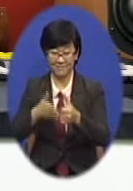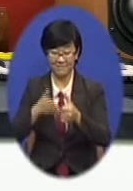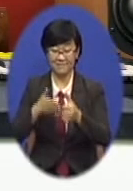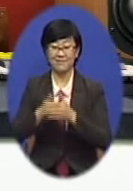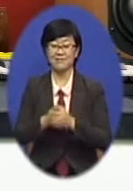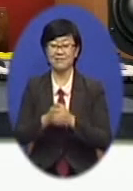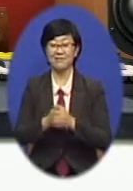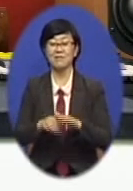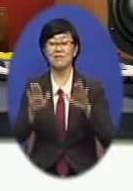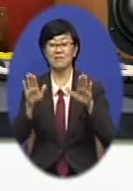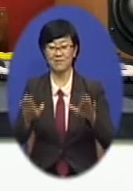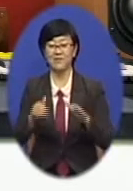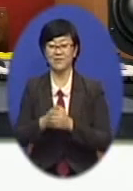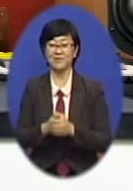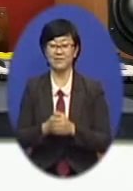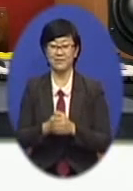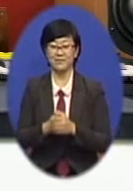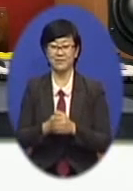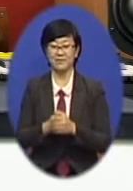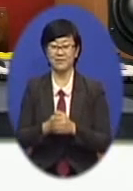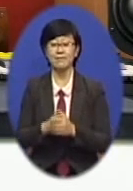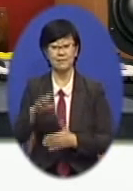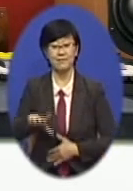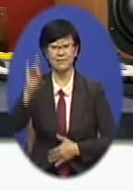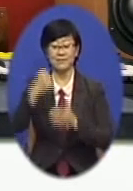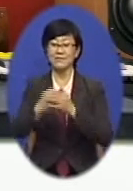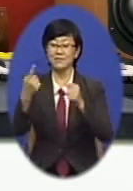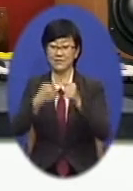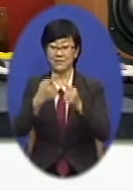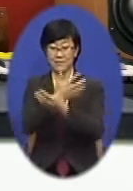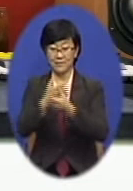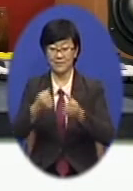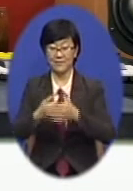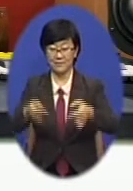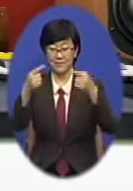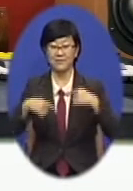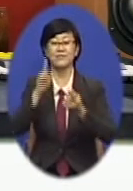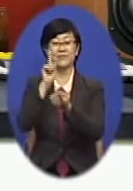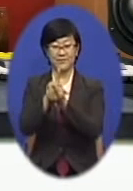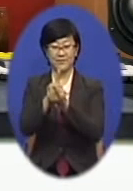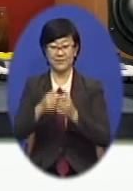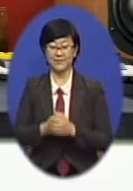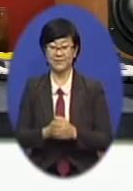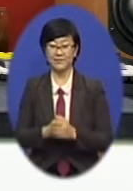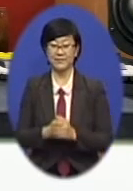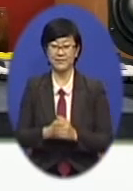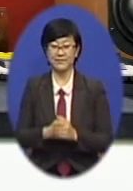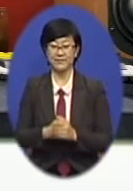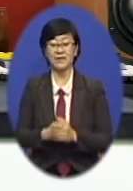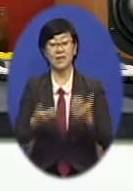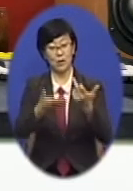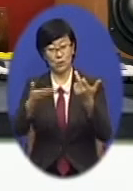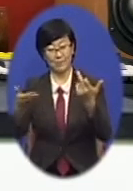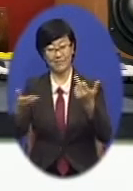부탁드리면서 자, 오늘 월요일. 그렇습니다. 예. 먼저 첫 번째 예약 참가자분을 만나보도록 하겠습니다. 예. 오늘